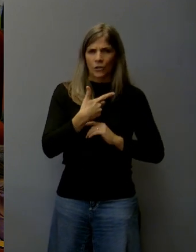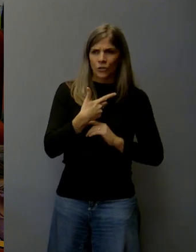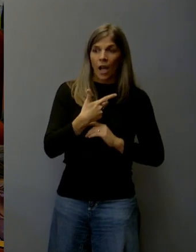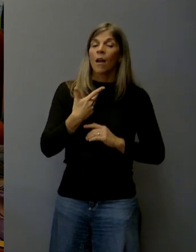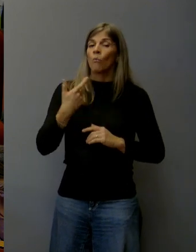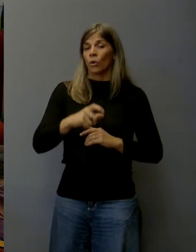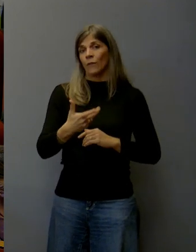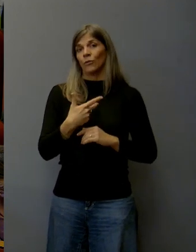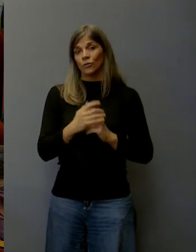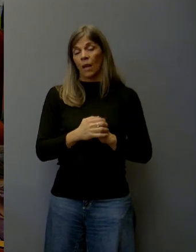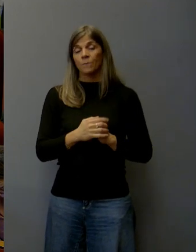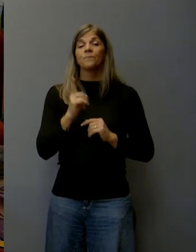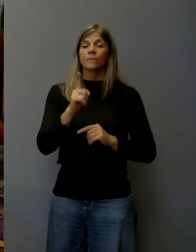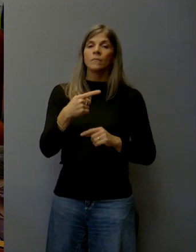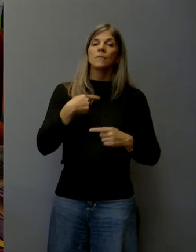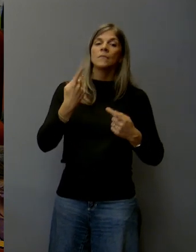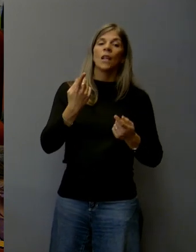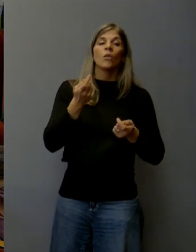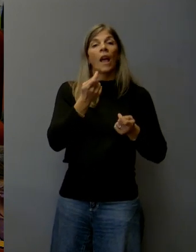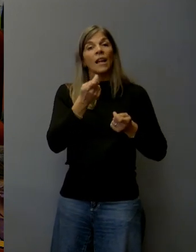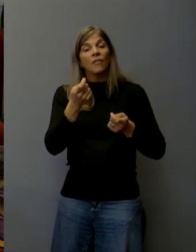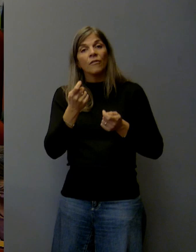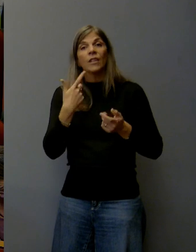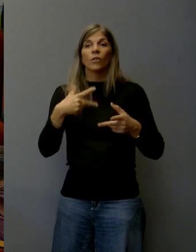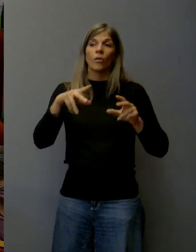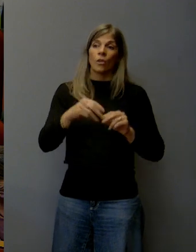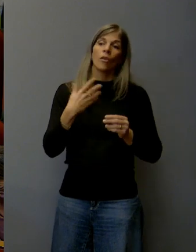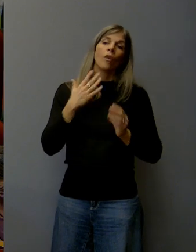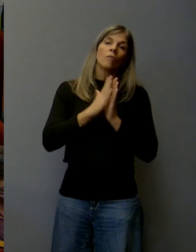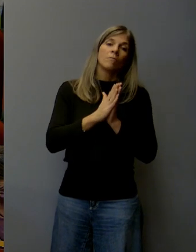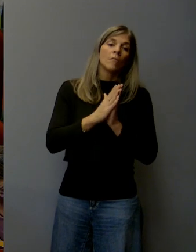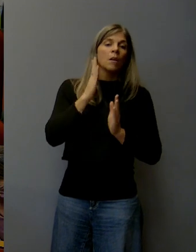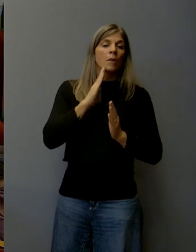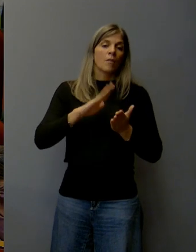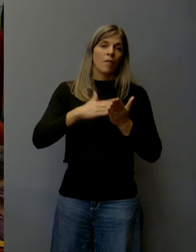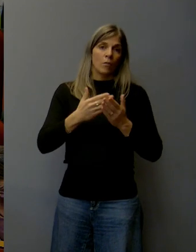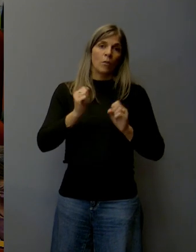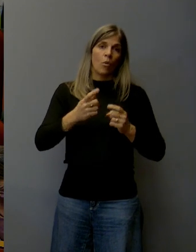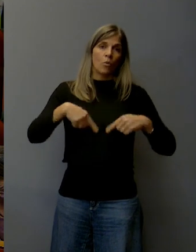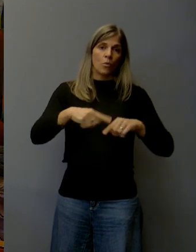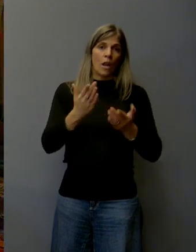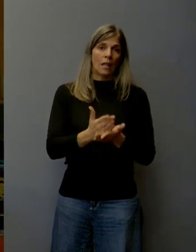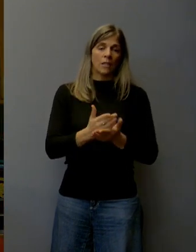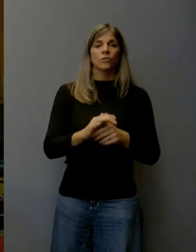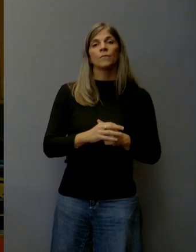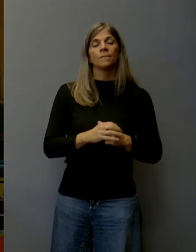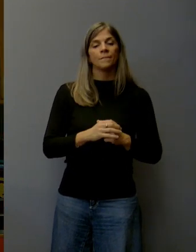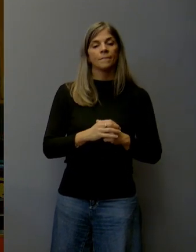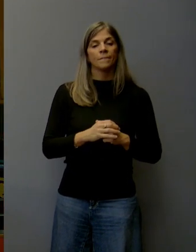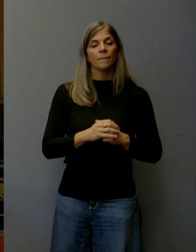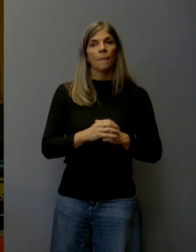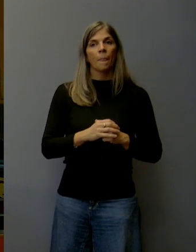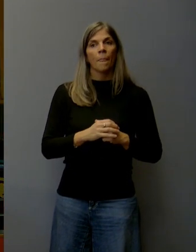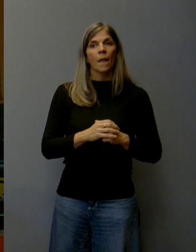l'invito che è stato già formulato chiederei che fosse reiterato e valutato dalla presidenza perfetto